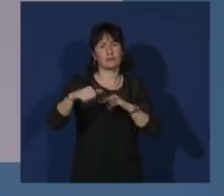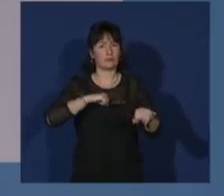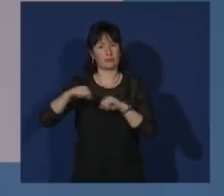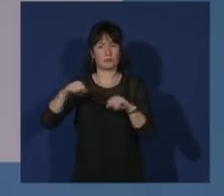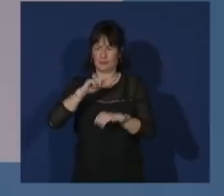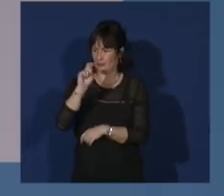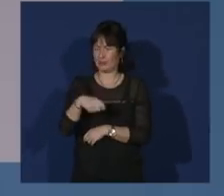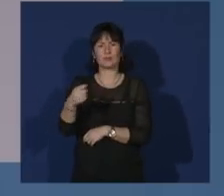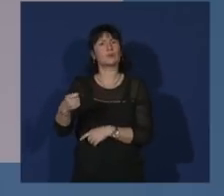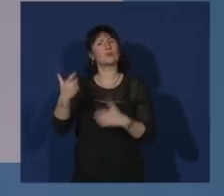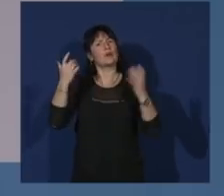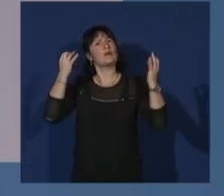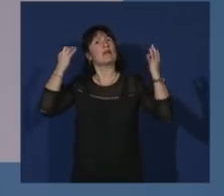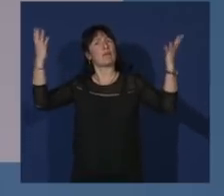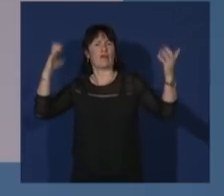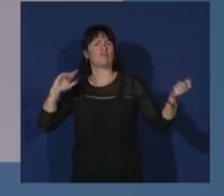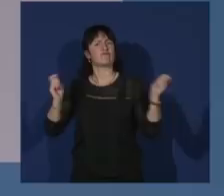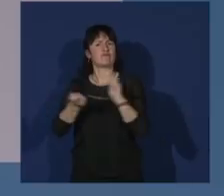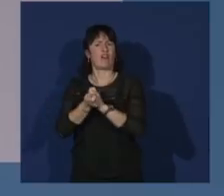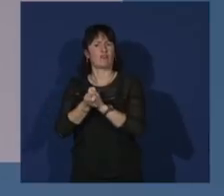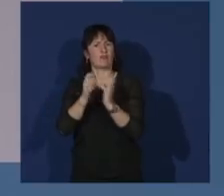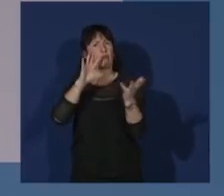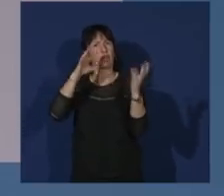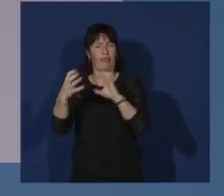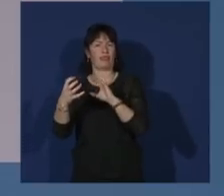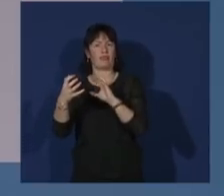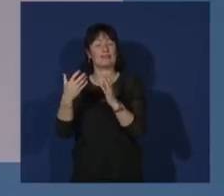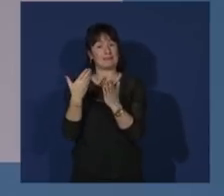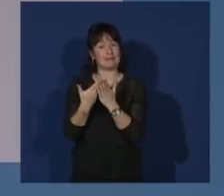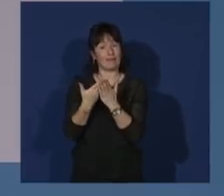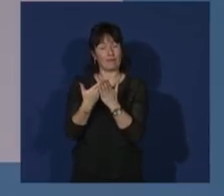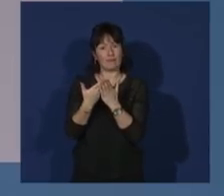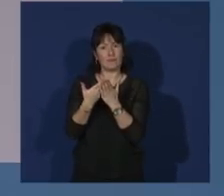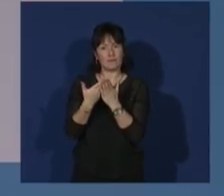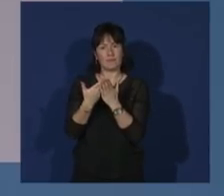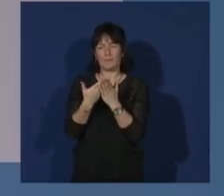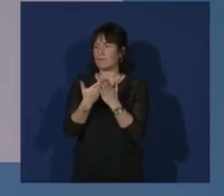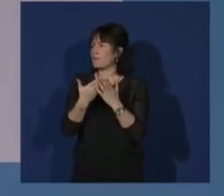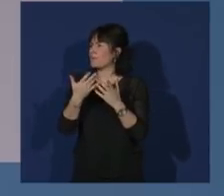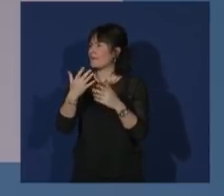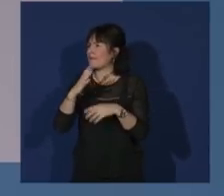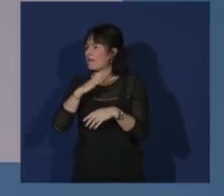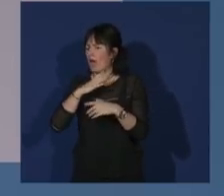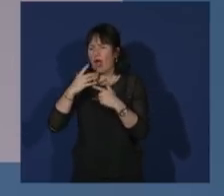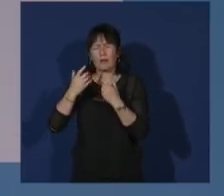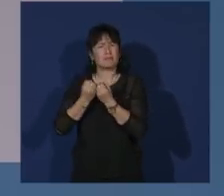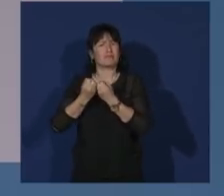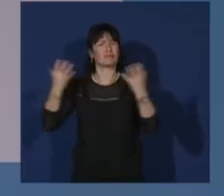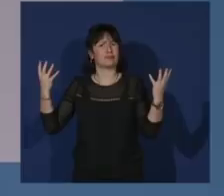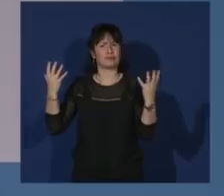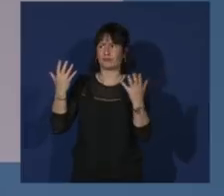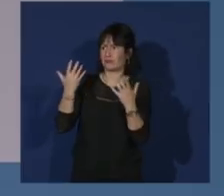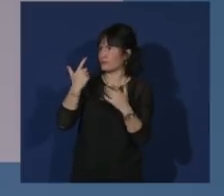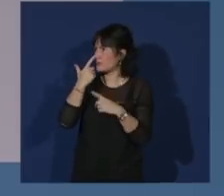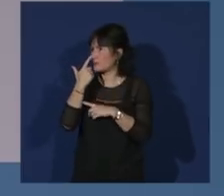le changement climatique. Il y a le changement climatique et avec lui, toutes ces menaces qui pèsent sur